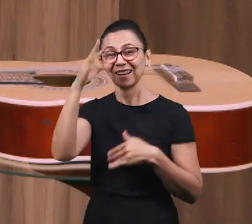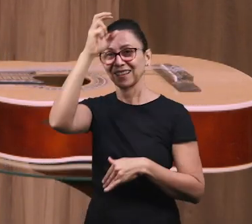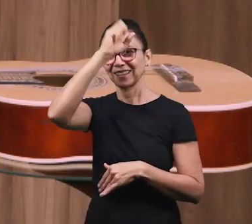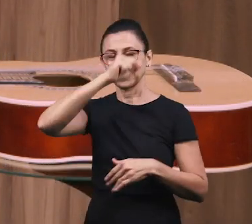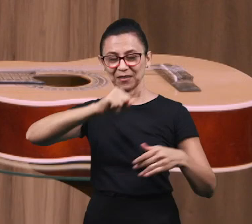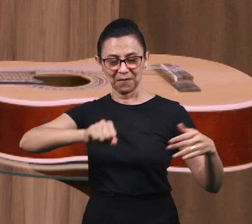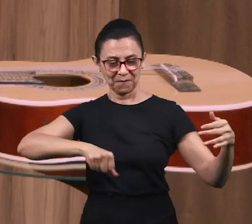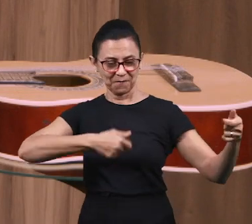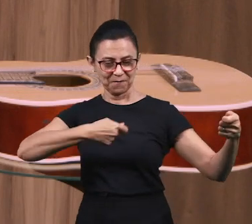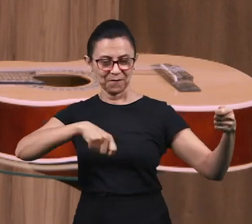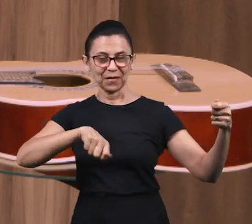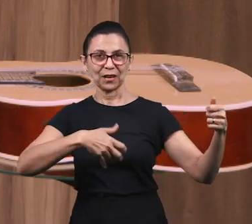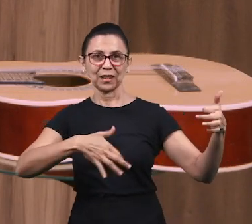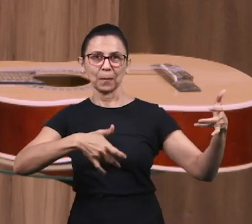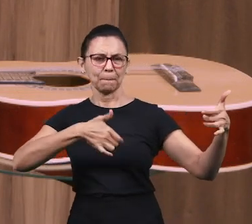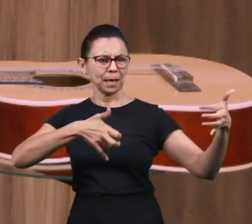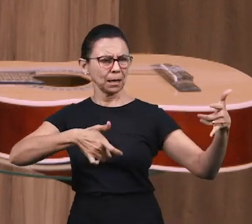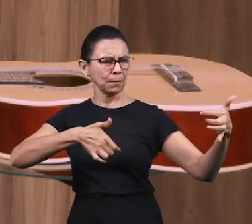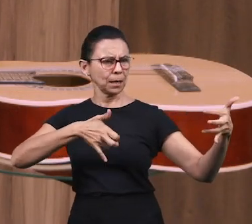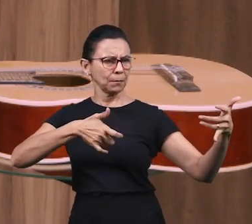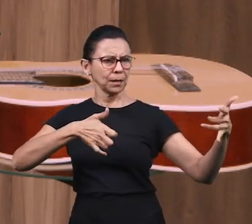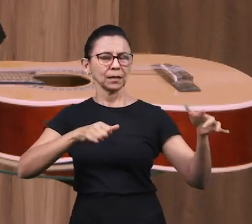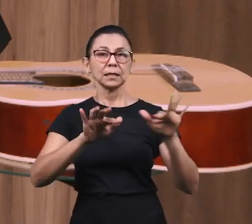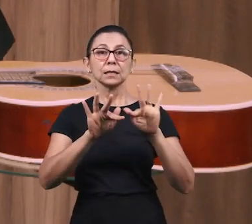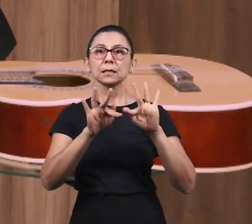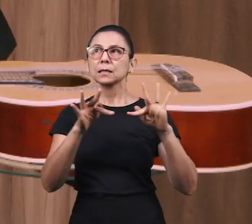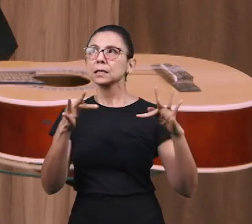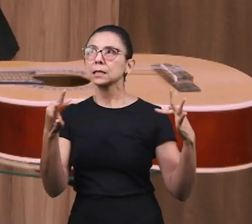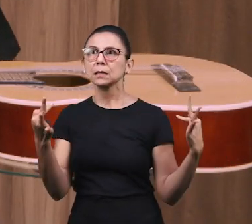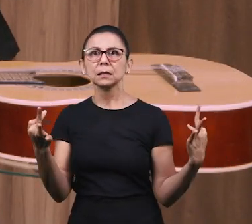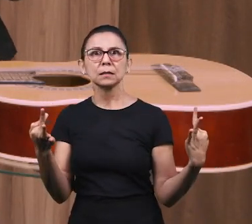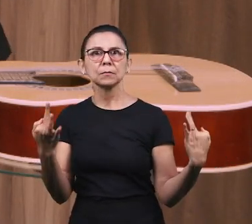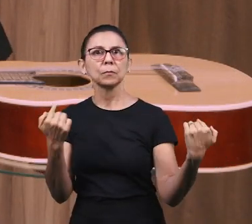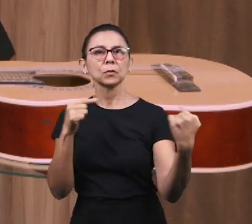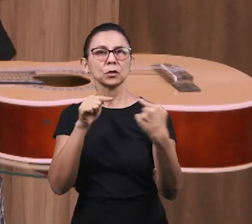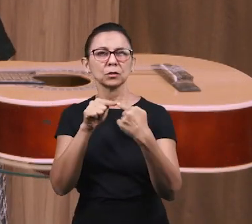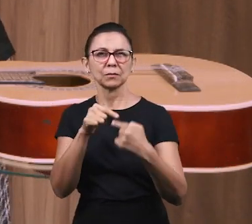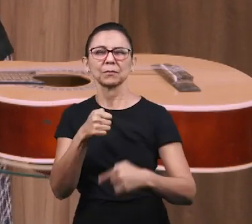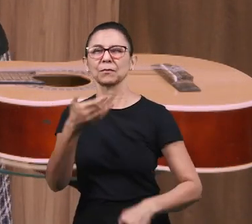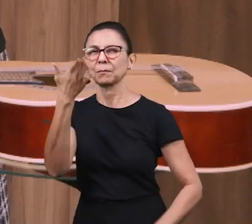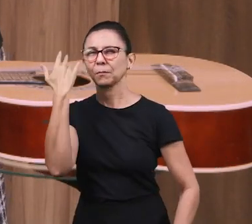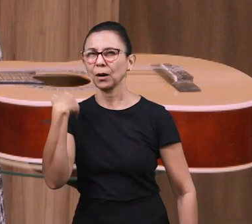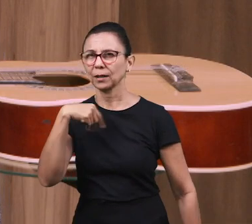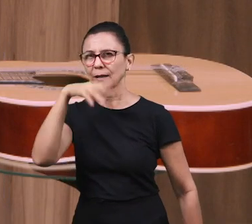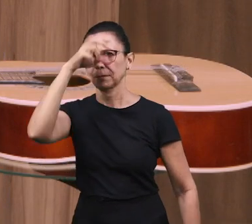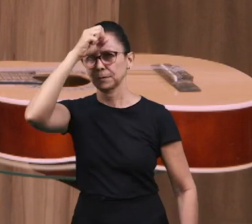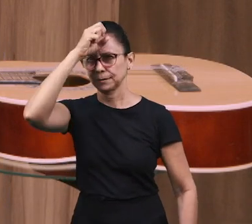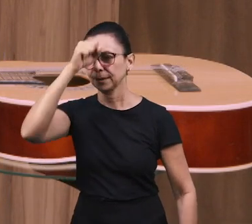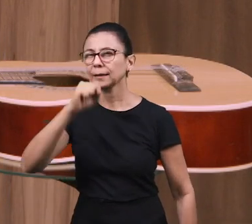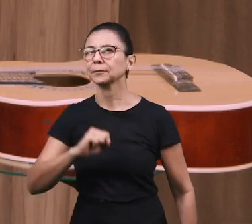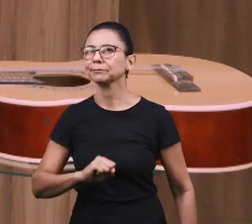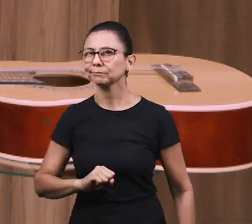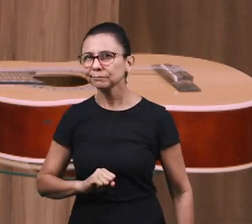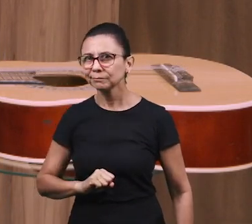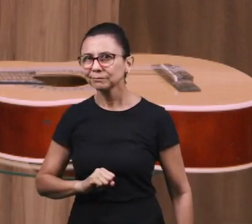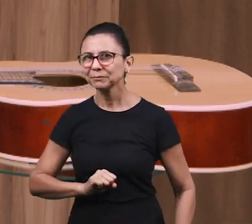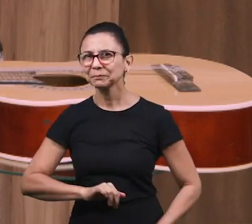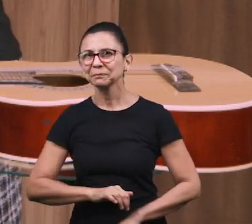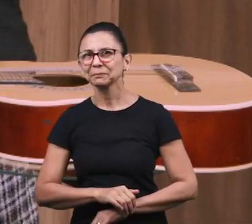à la guitare. Donc, d'une manière simplifiée et objective, allons-y connaître un peu plus sur cet instrument.